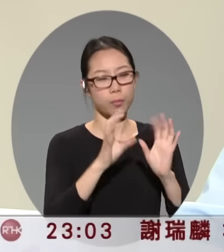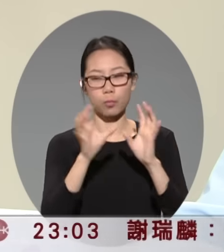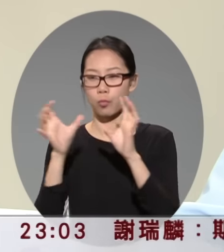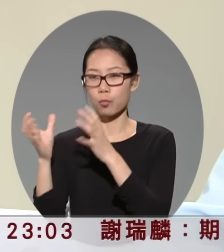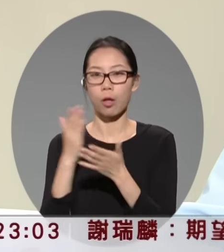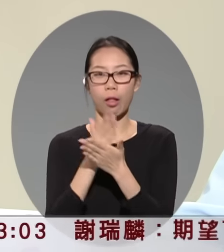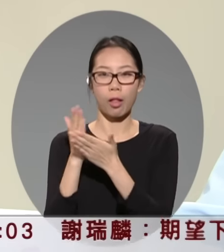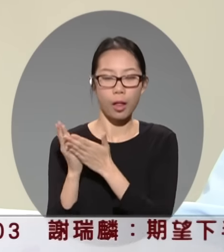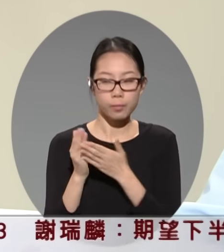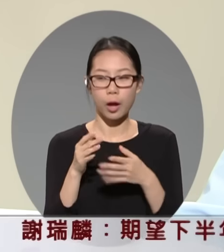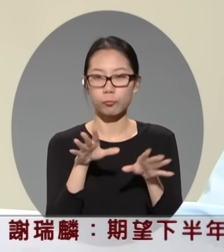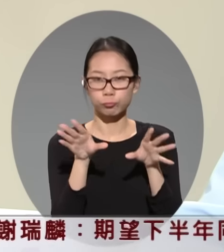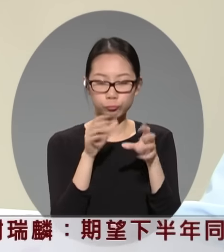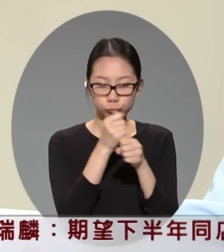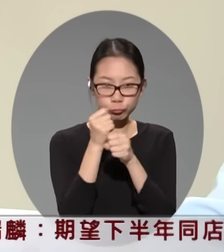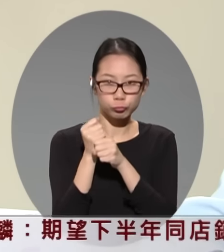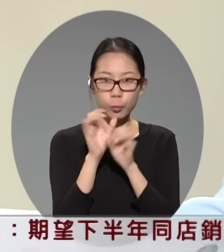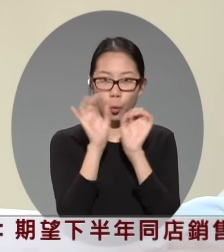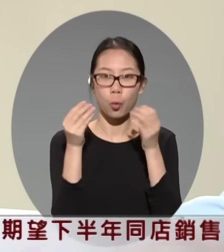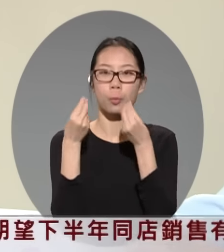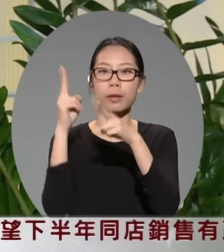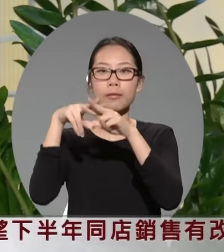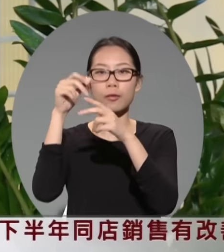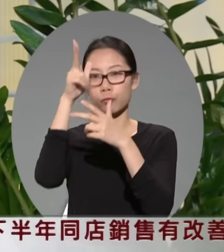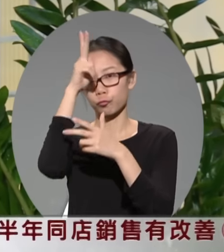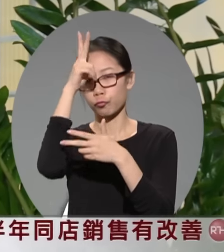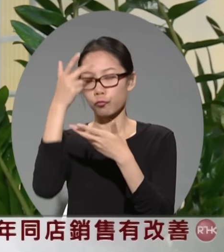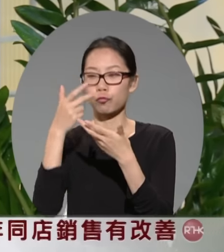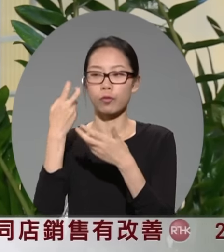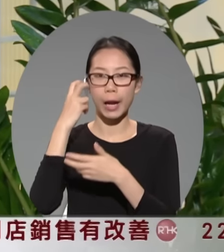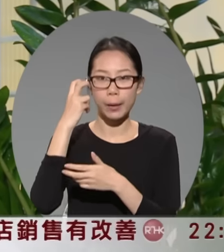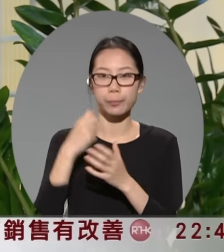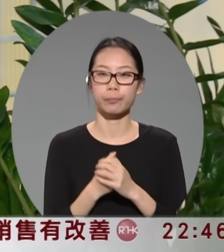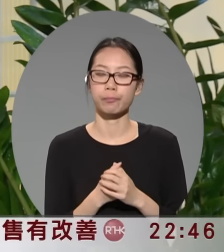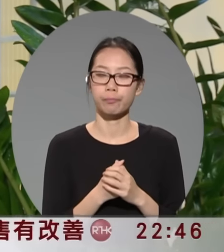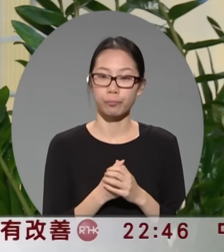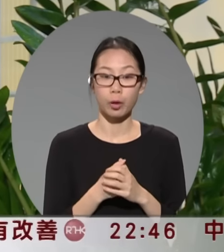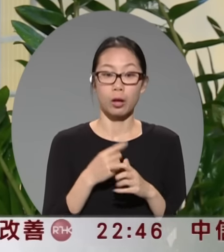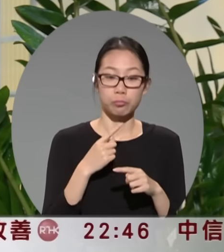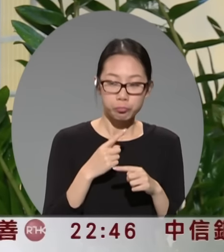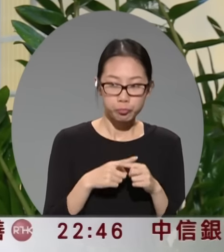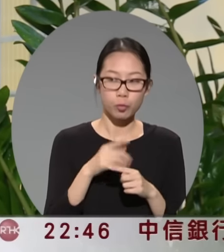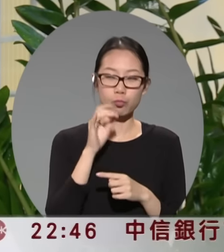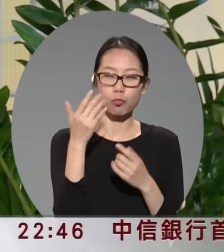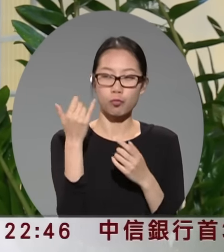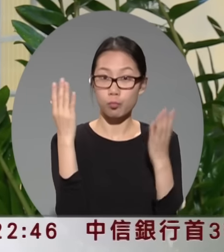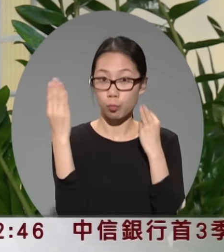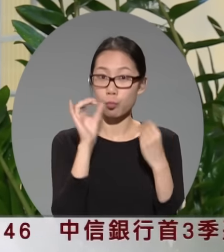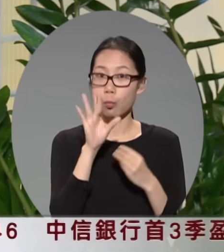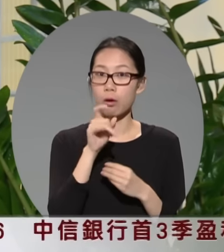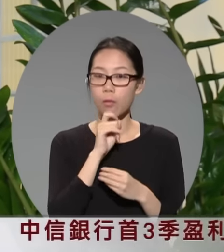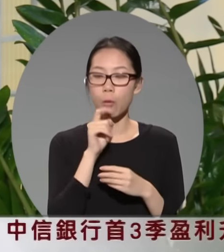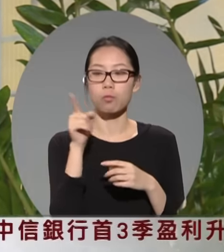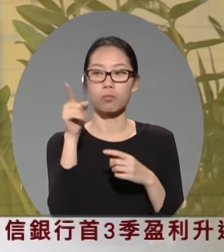評核報告，提交給中央考慮的。 報道也有這樣說，中央有關部門已經整理了一張十人的